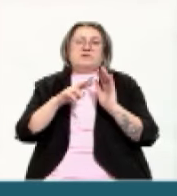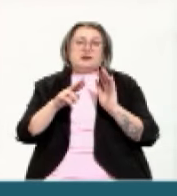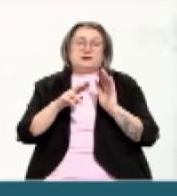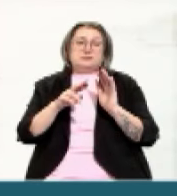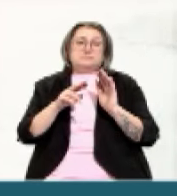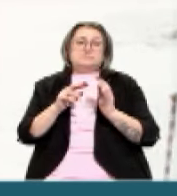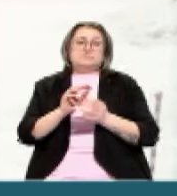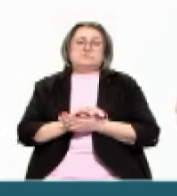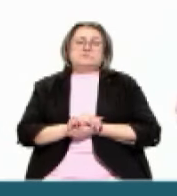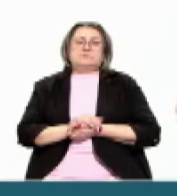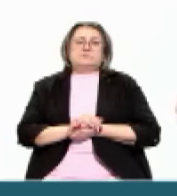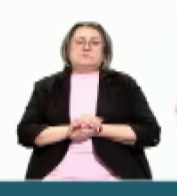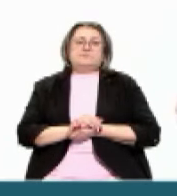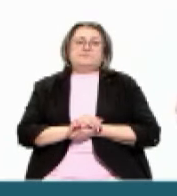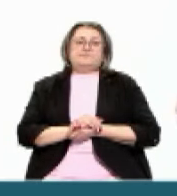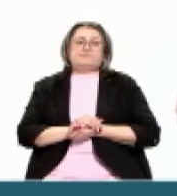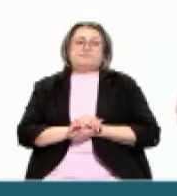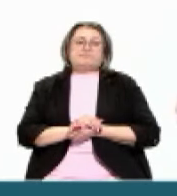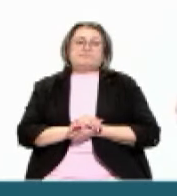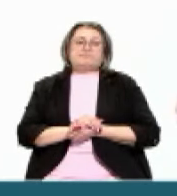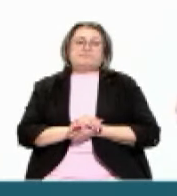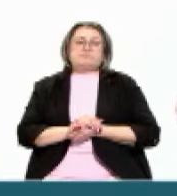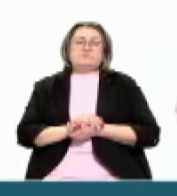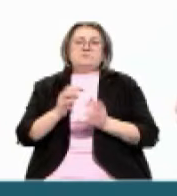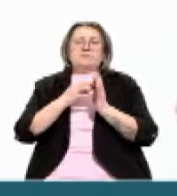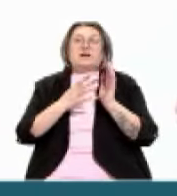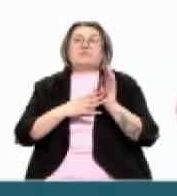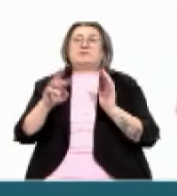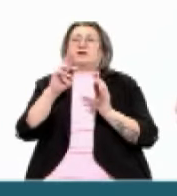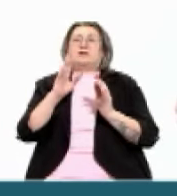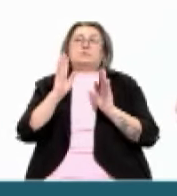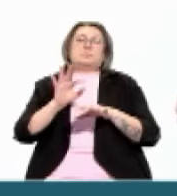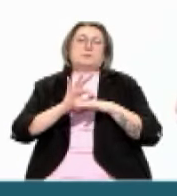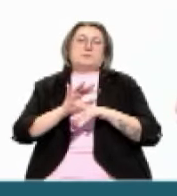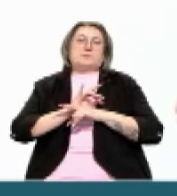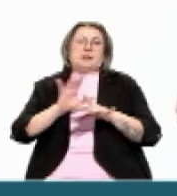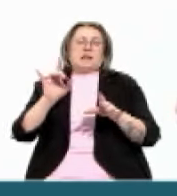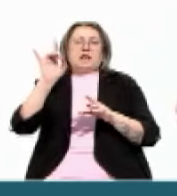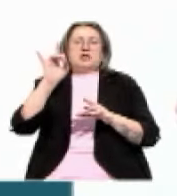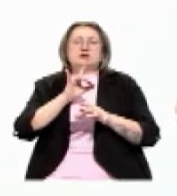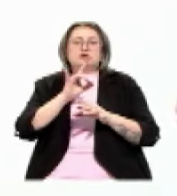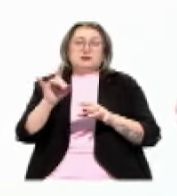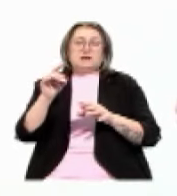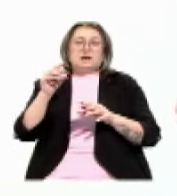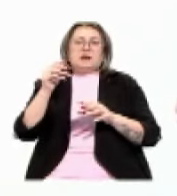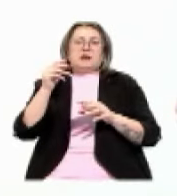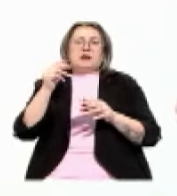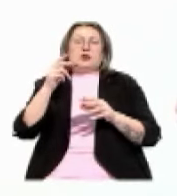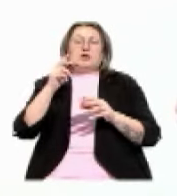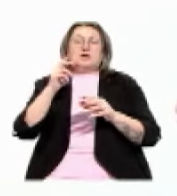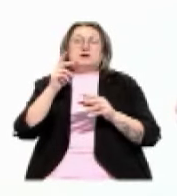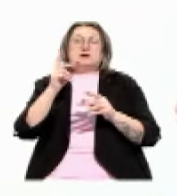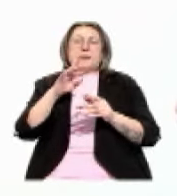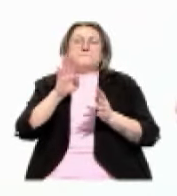қамтамасыз етеді. 19 января все православные мир отмечает крещение Господне. 19 қаңтар